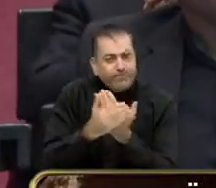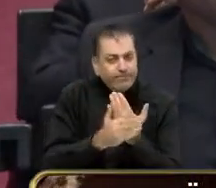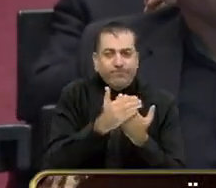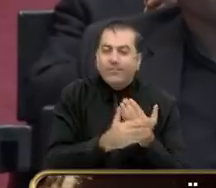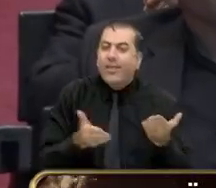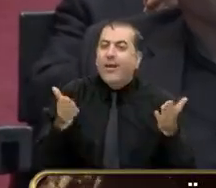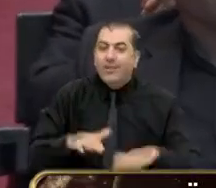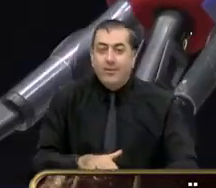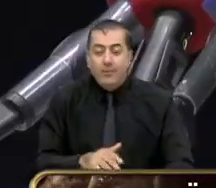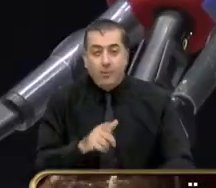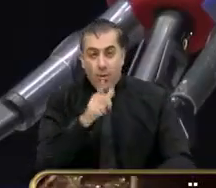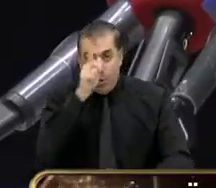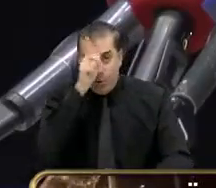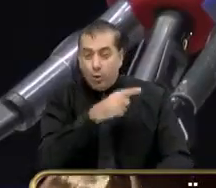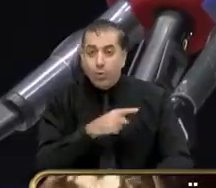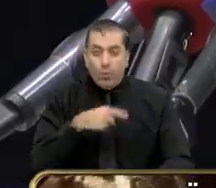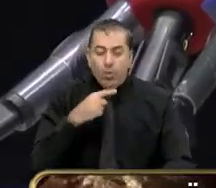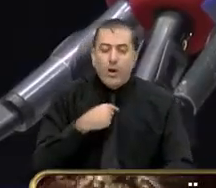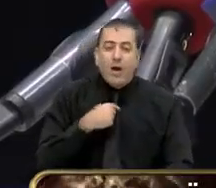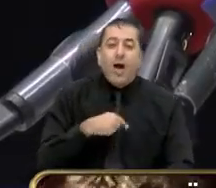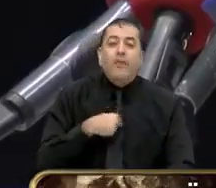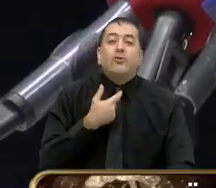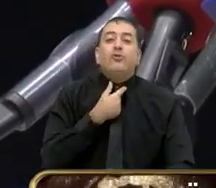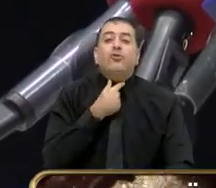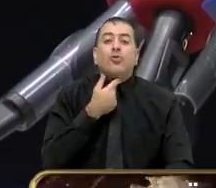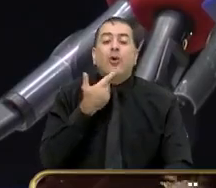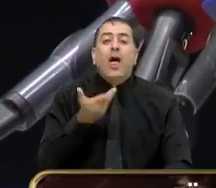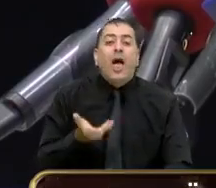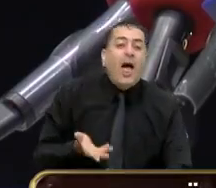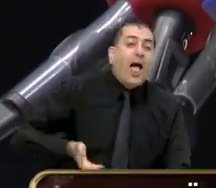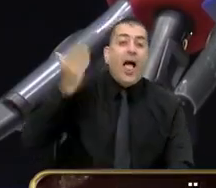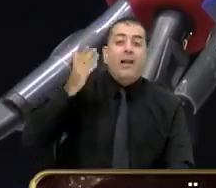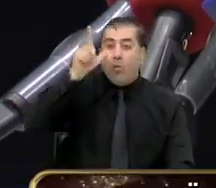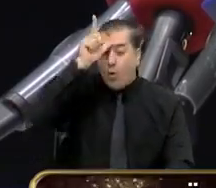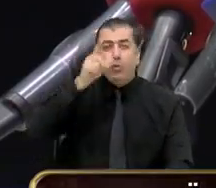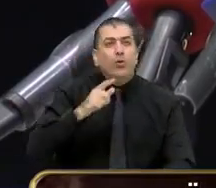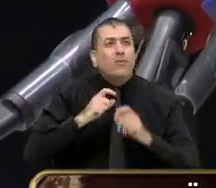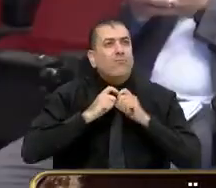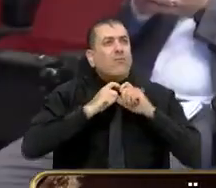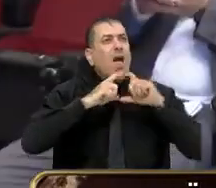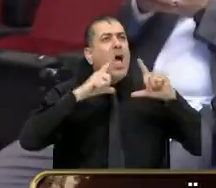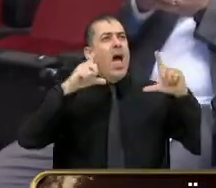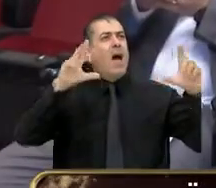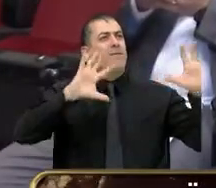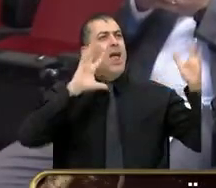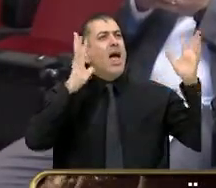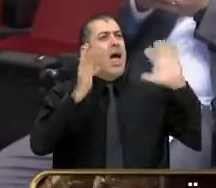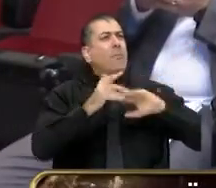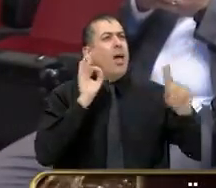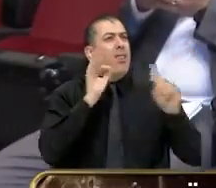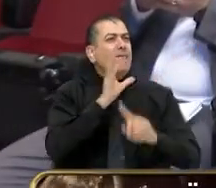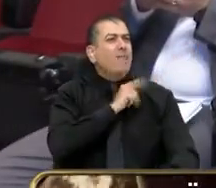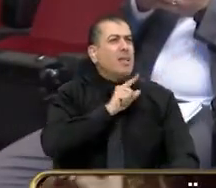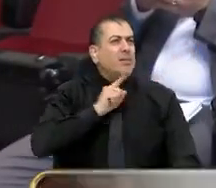الأردن عاليا مدافعا عن الأشقاء الفلسطينيين في ظل الصمت العالمي، وستبقى الجهود الأردنية مستمرة